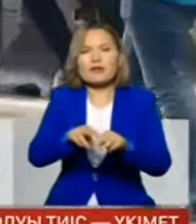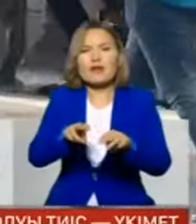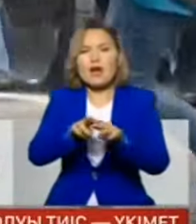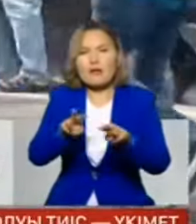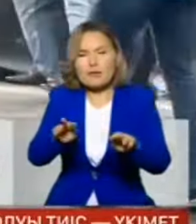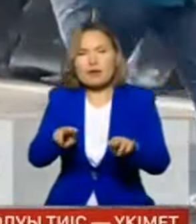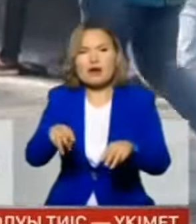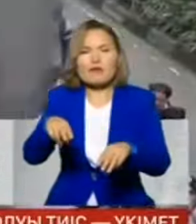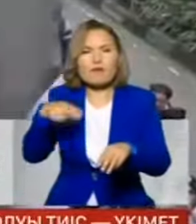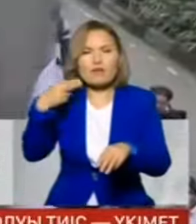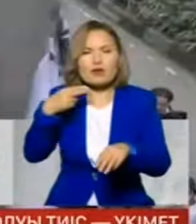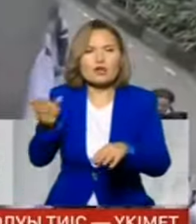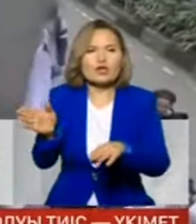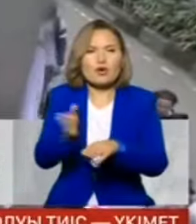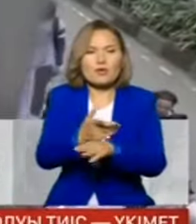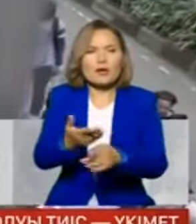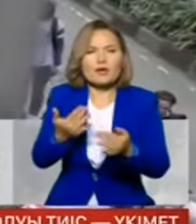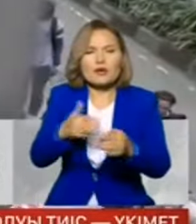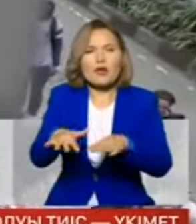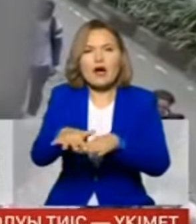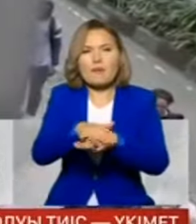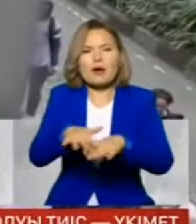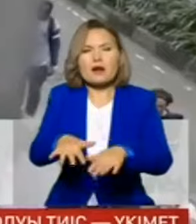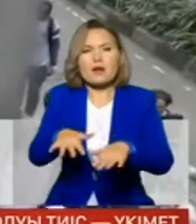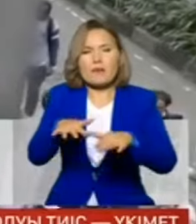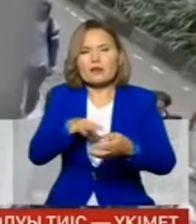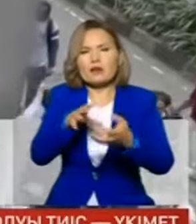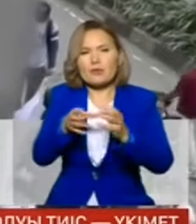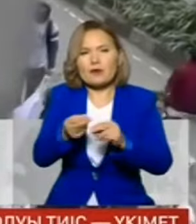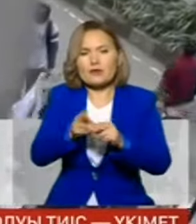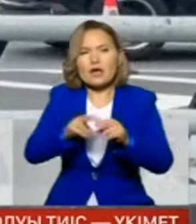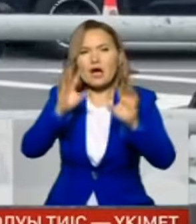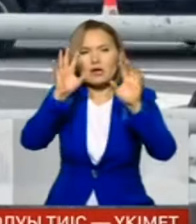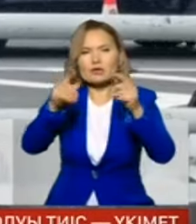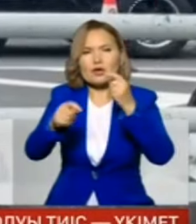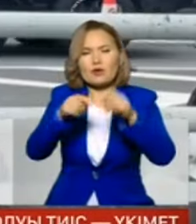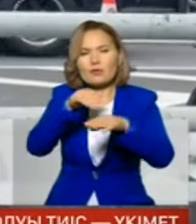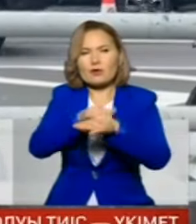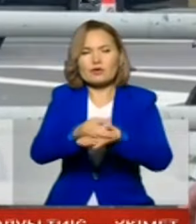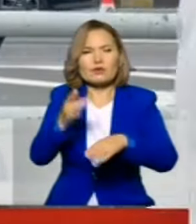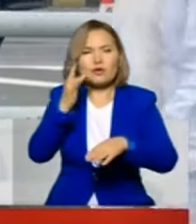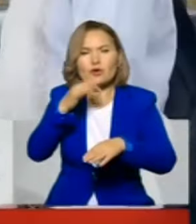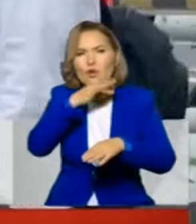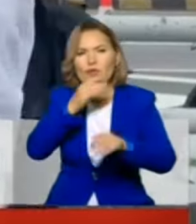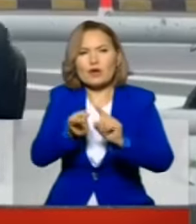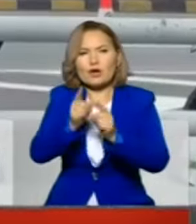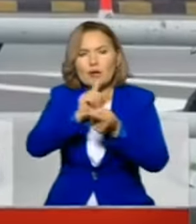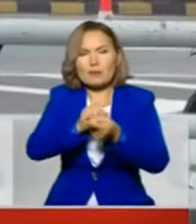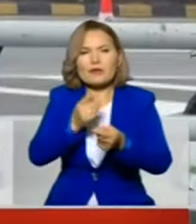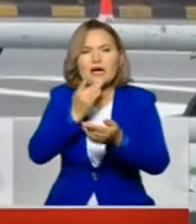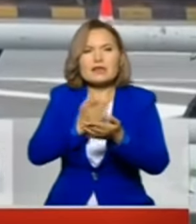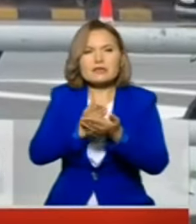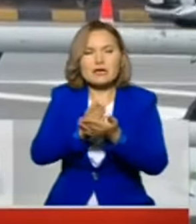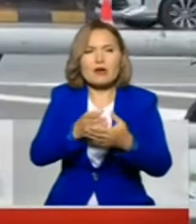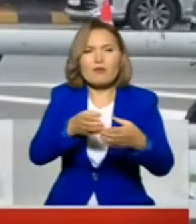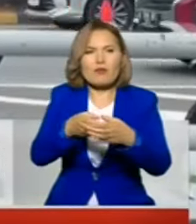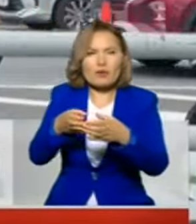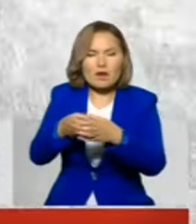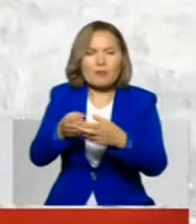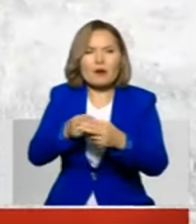жатқан президенттің жақтастары парламенттегі басымдығын пайдаланып, заңдарды өз мүддесіне сай өзгертіп, саяси династия құрып